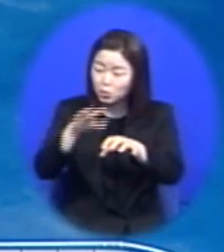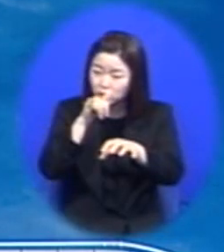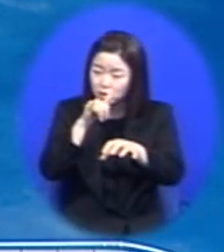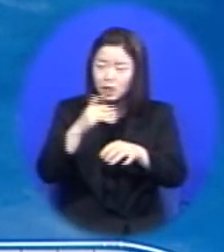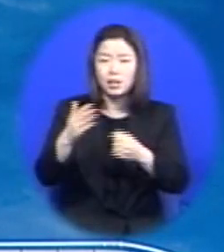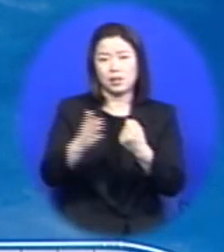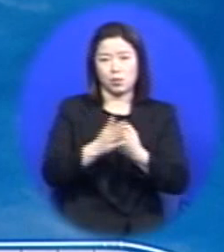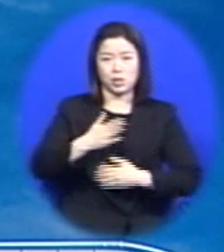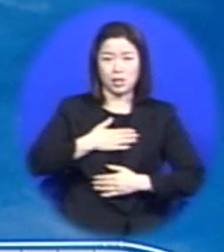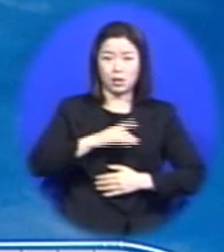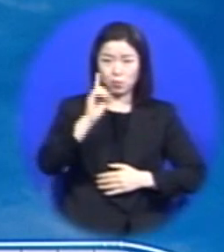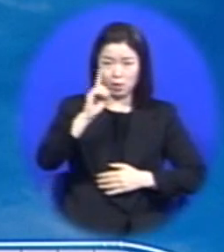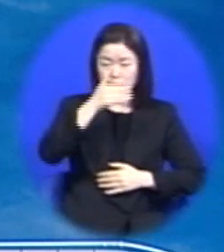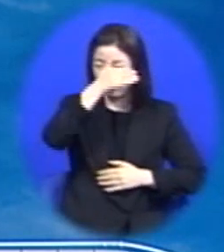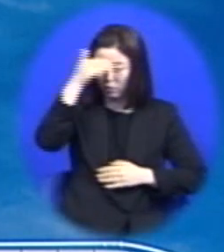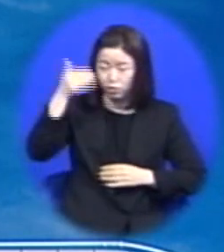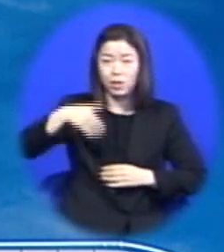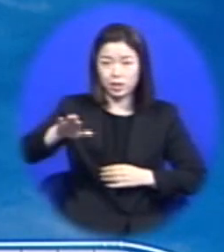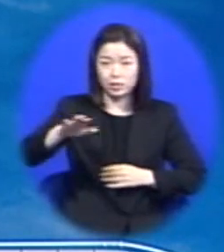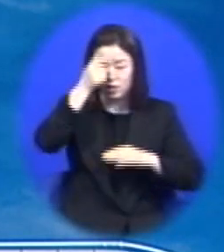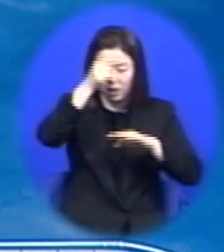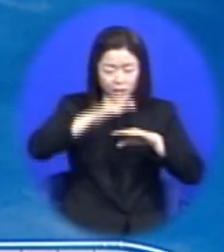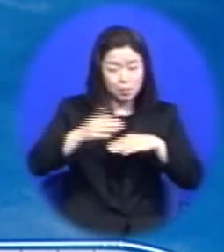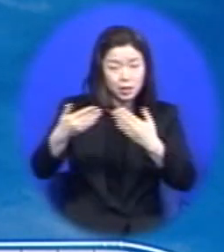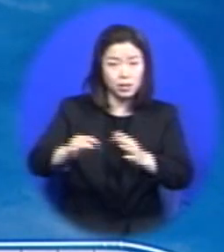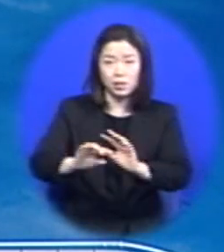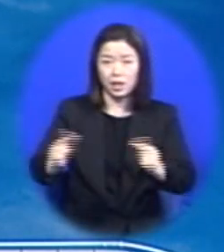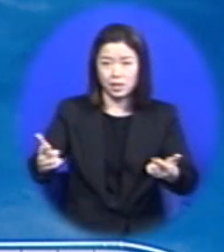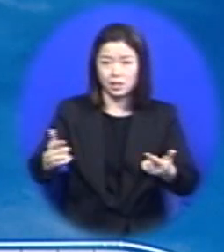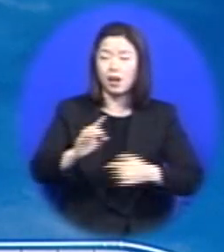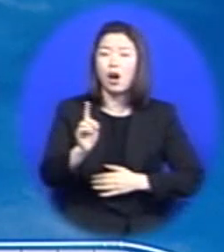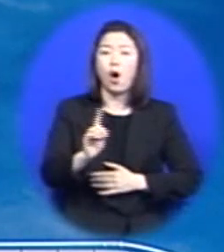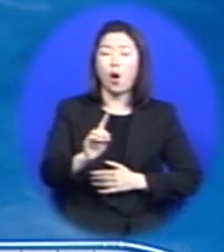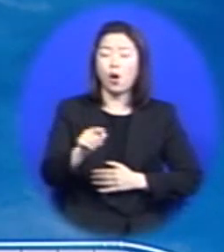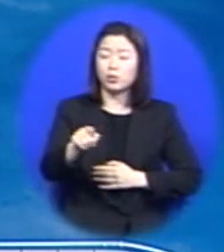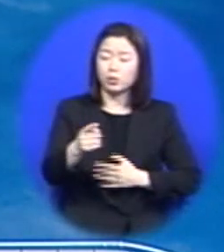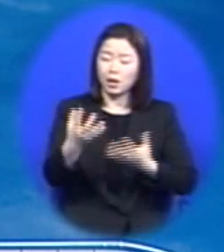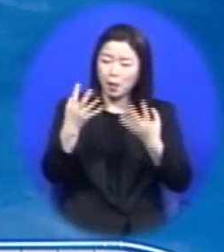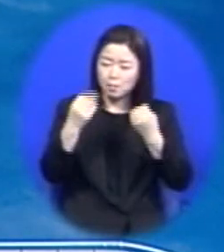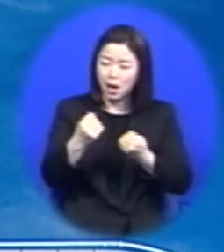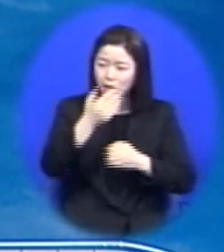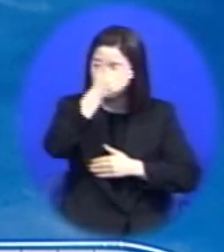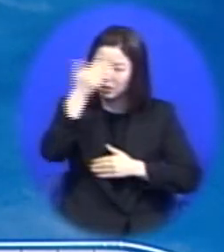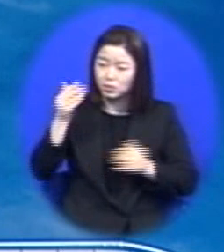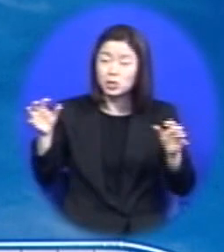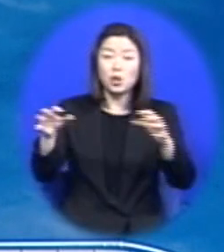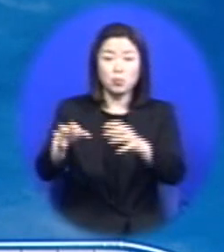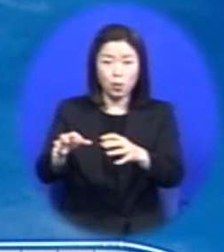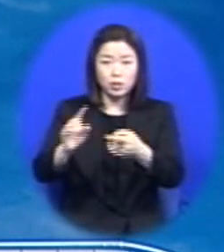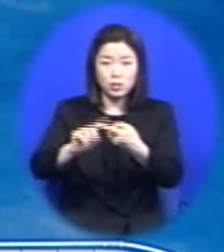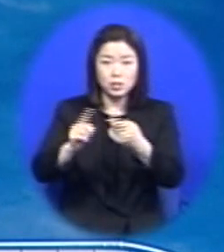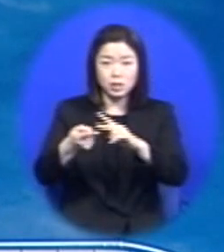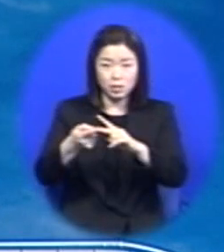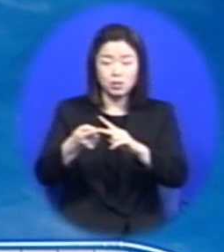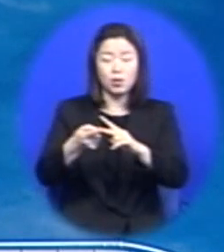갔어요. 예배를 드리러 간 게 아니고 어떻게 거기는 그렇게 많은 청년들이 모이는지를 구경을 간